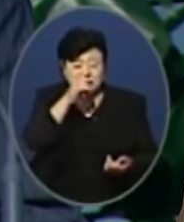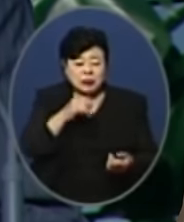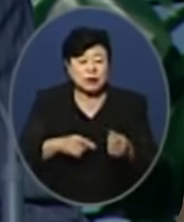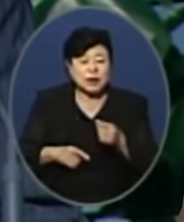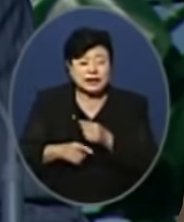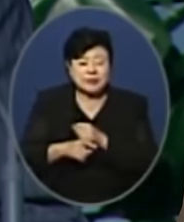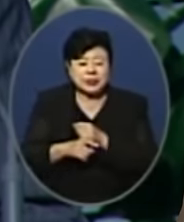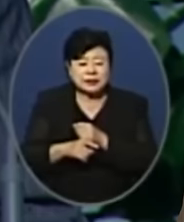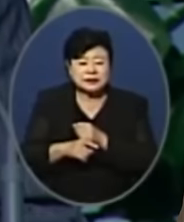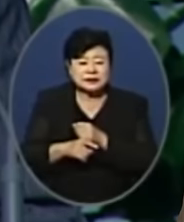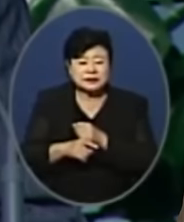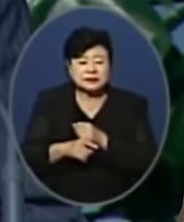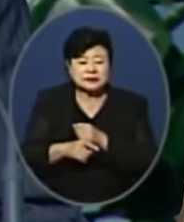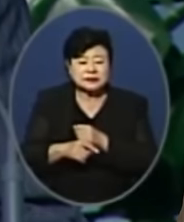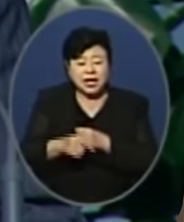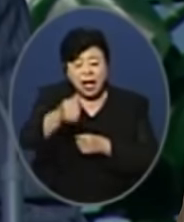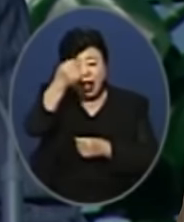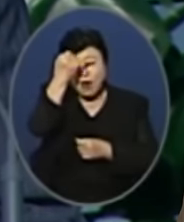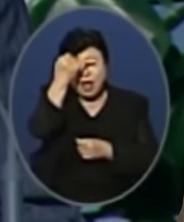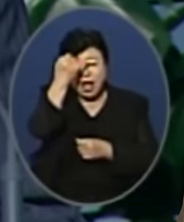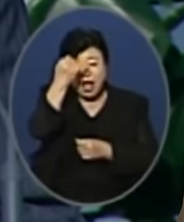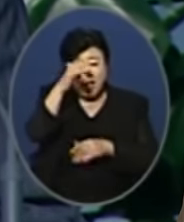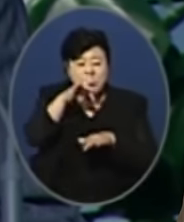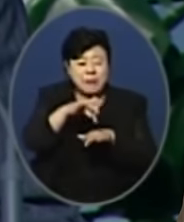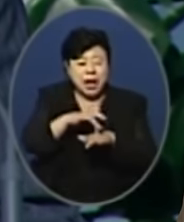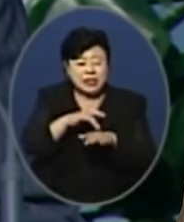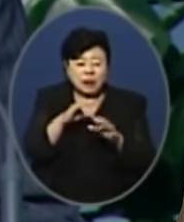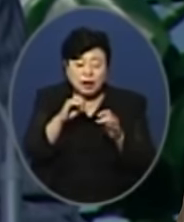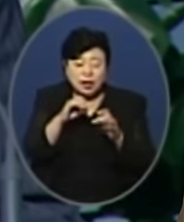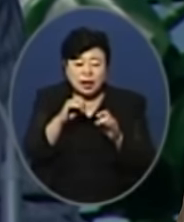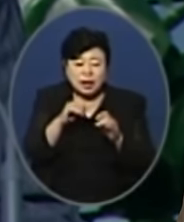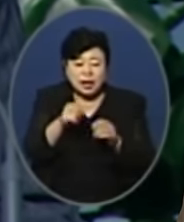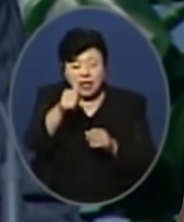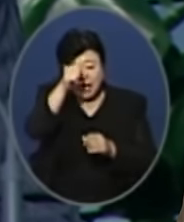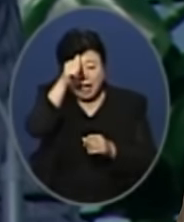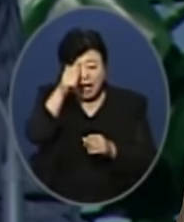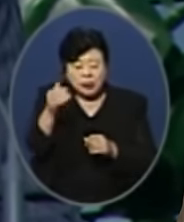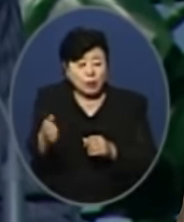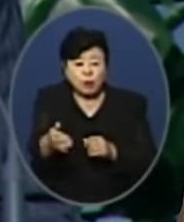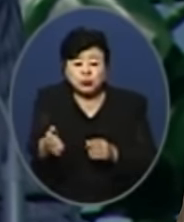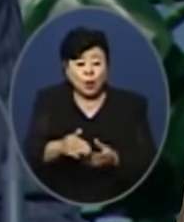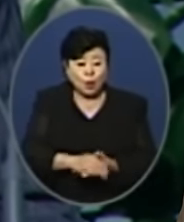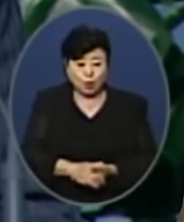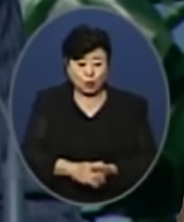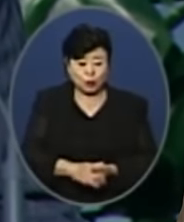왜냐하면 하와가 마귀하고 이야기할 때 아담은 어디 갔는지 없습니다.